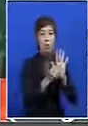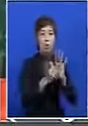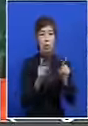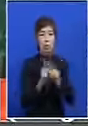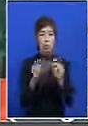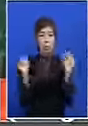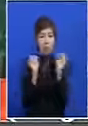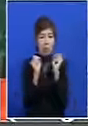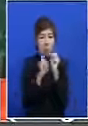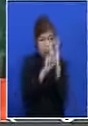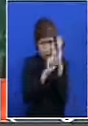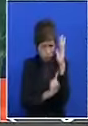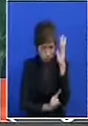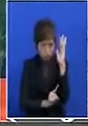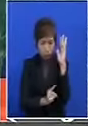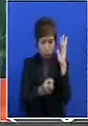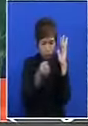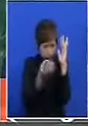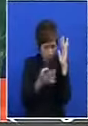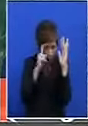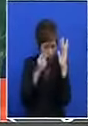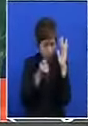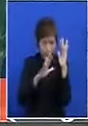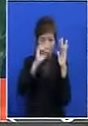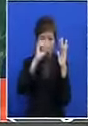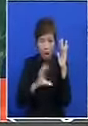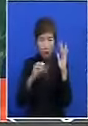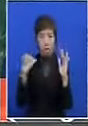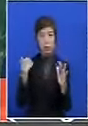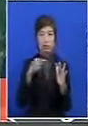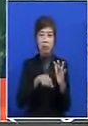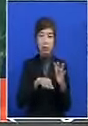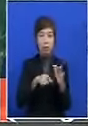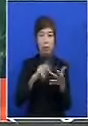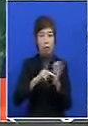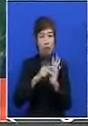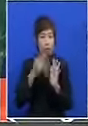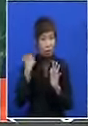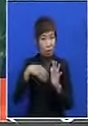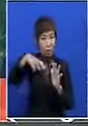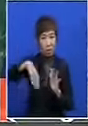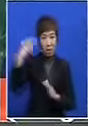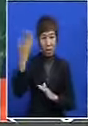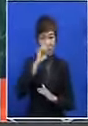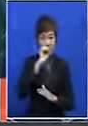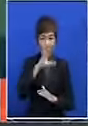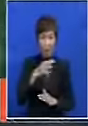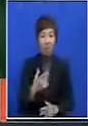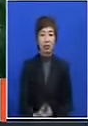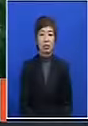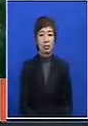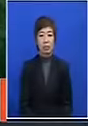ครครับที่อุณหภูมินั้นลดลงไปมากกว่า15องศาเซลเซียสซึ่งต่ำกว่าที่กรมอุตุนิยมวิทยาคาดการ